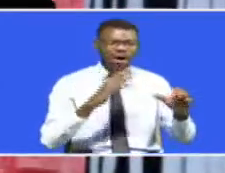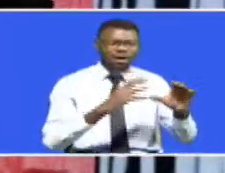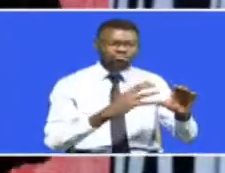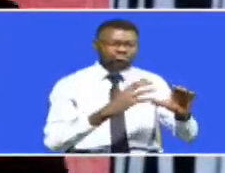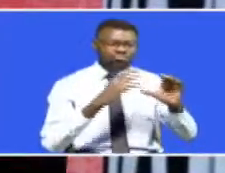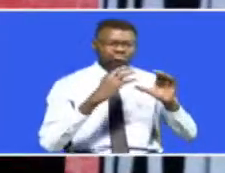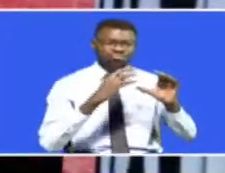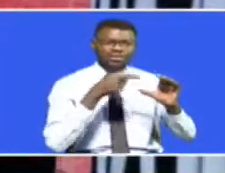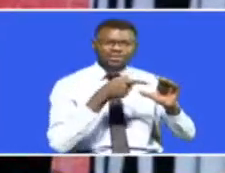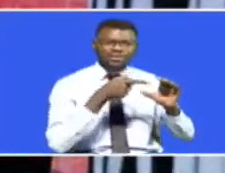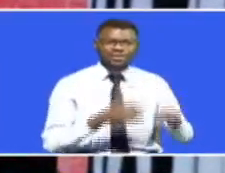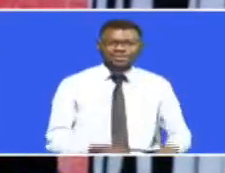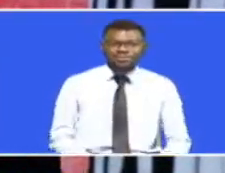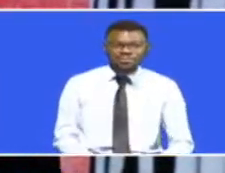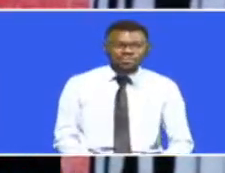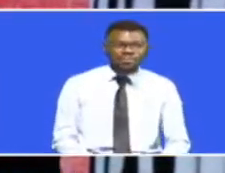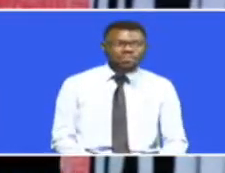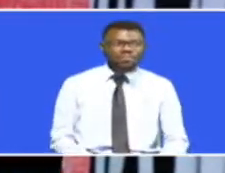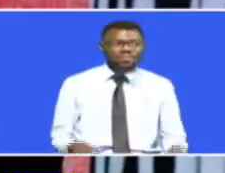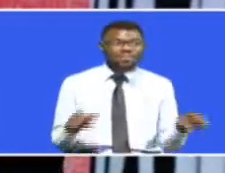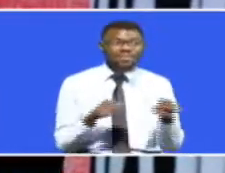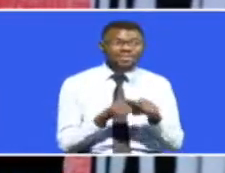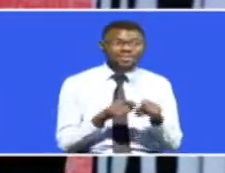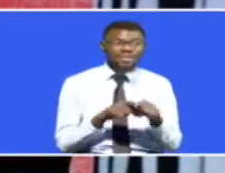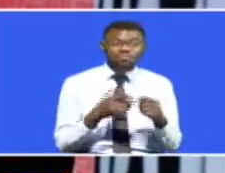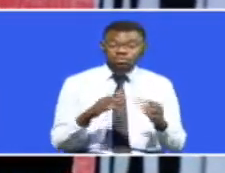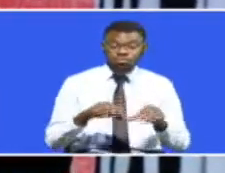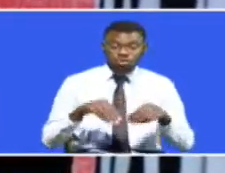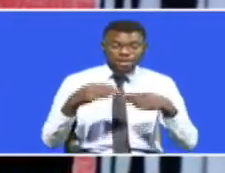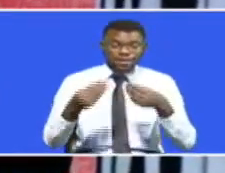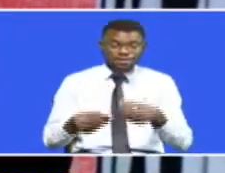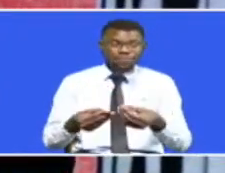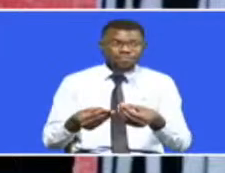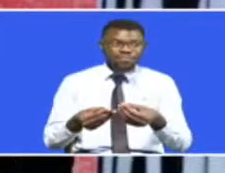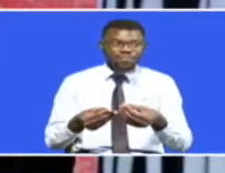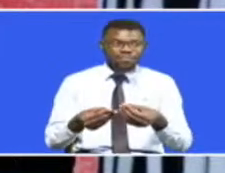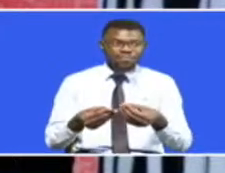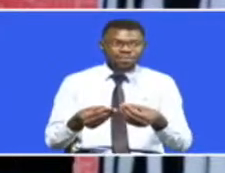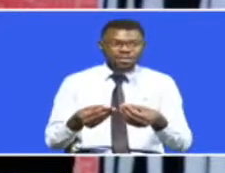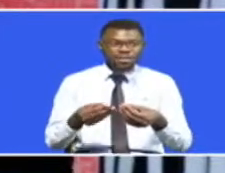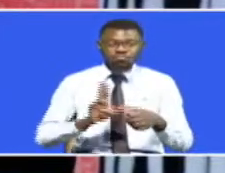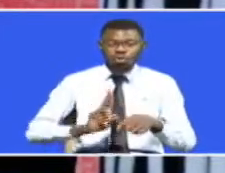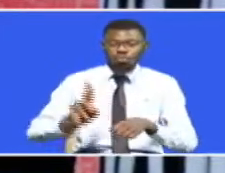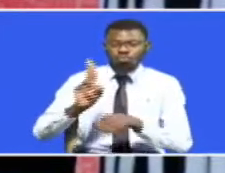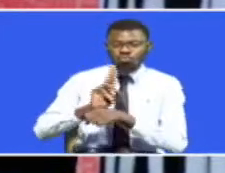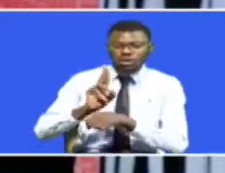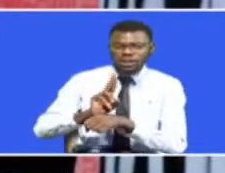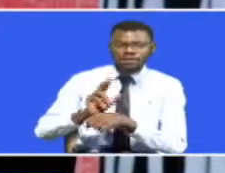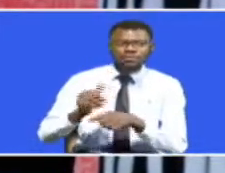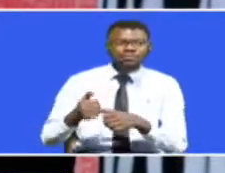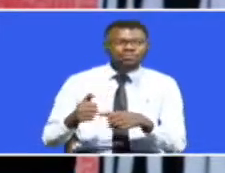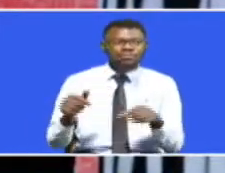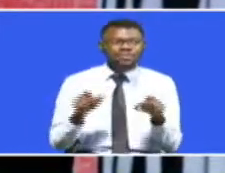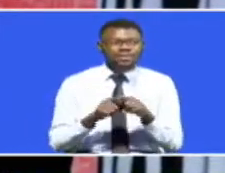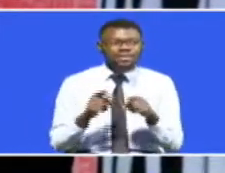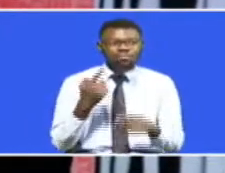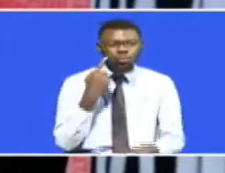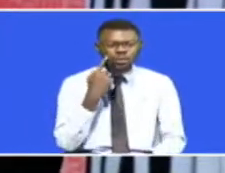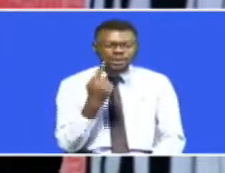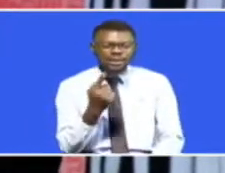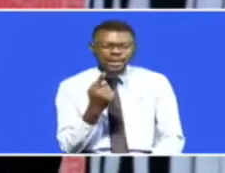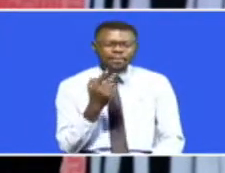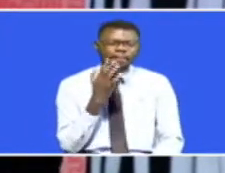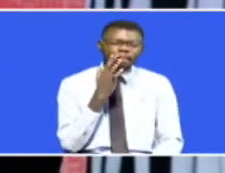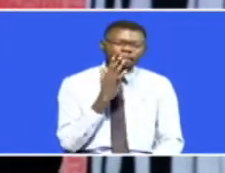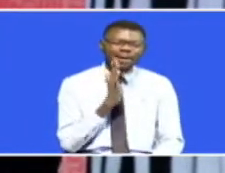kwa wengine kusema kuna dawa ya maiti hapo. Naisikia tu, lakini kuna tuzo dawa tu white, but sisi juu